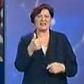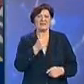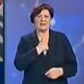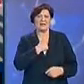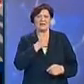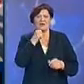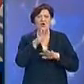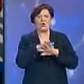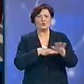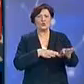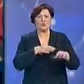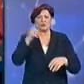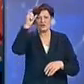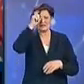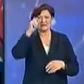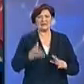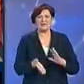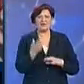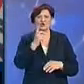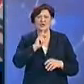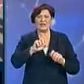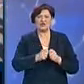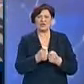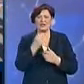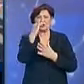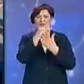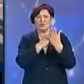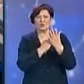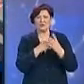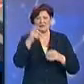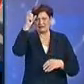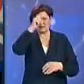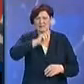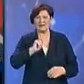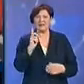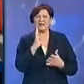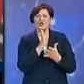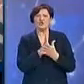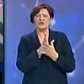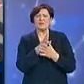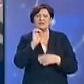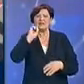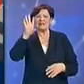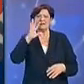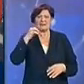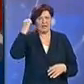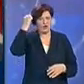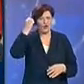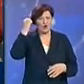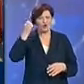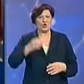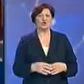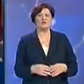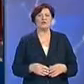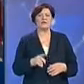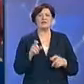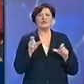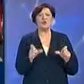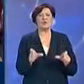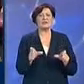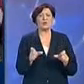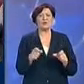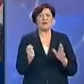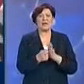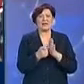u Skupštini Srbije da se više neće kršiti Ustav Srbije, da neće biti više izdaje Kosova i Metohije, da ćemo zaustaviti